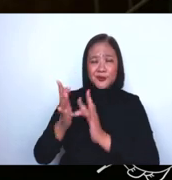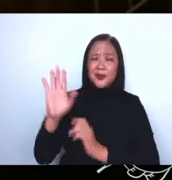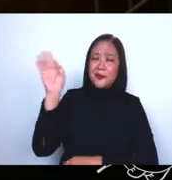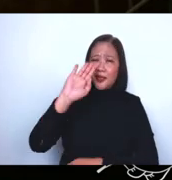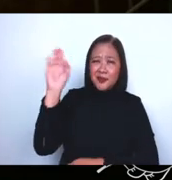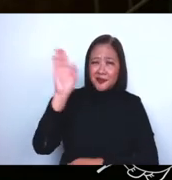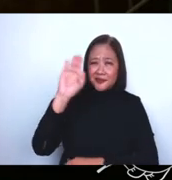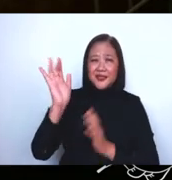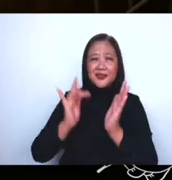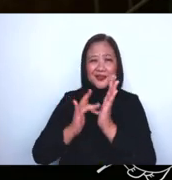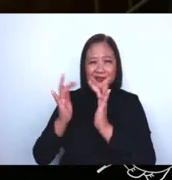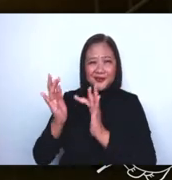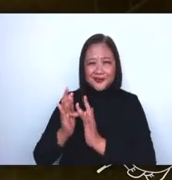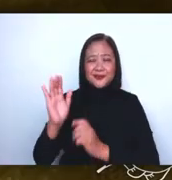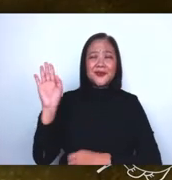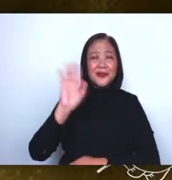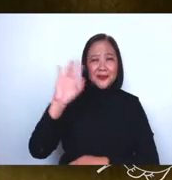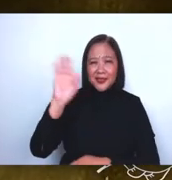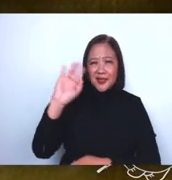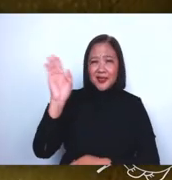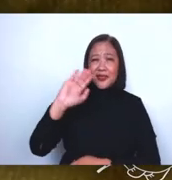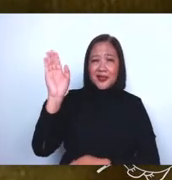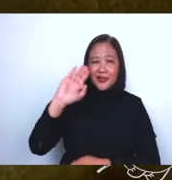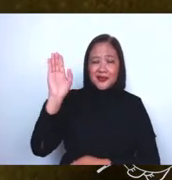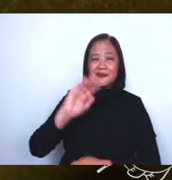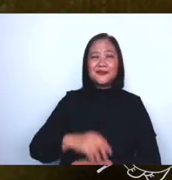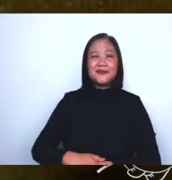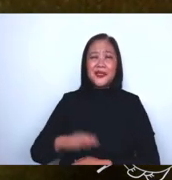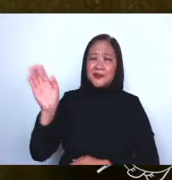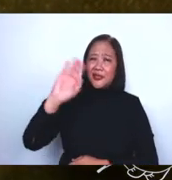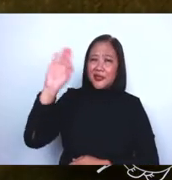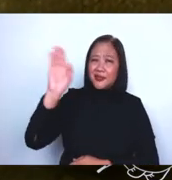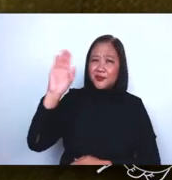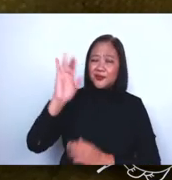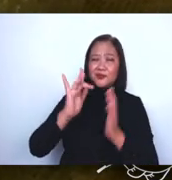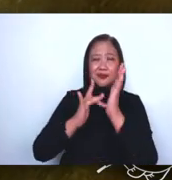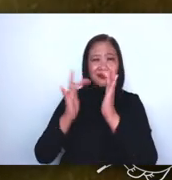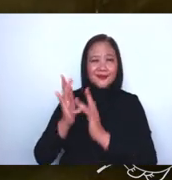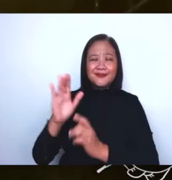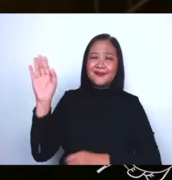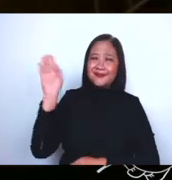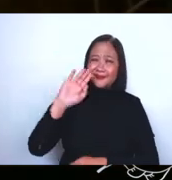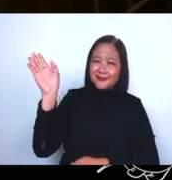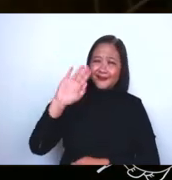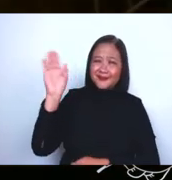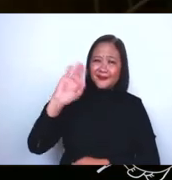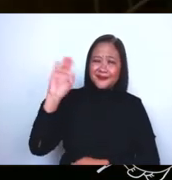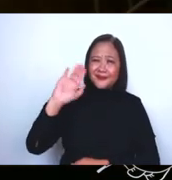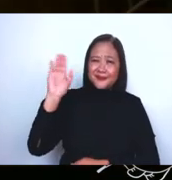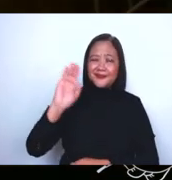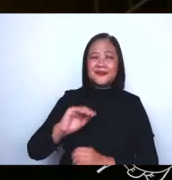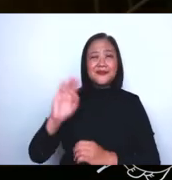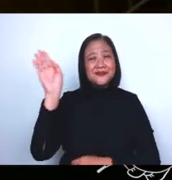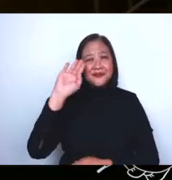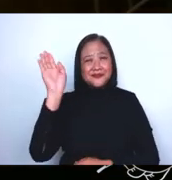Babay, Jesus! Babay! Babay, Jesus!